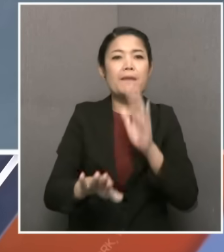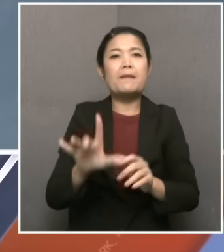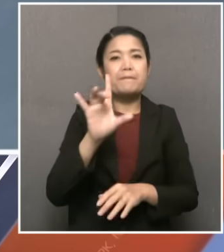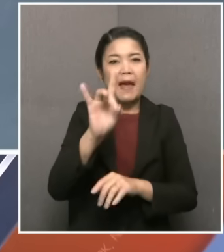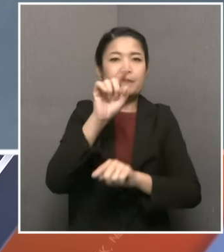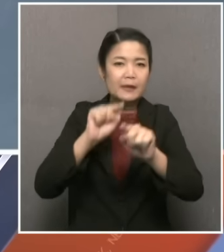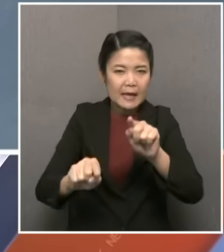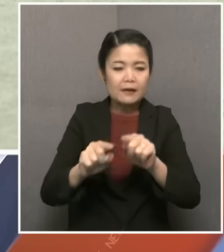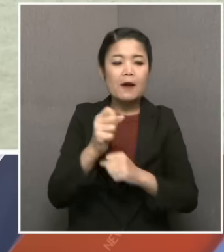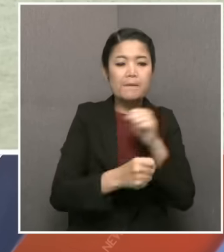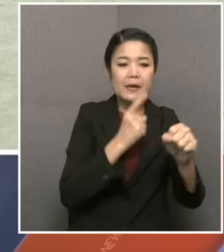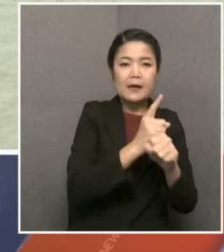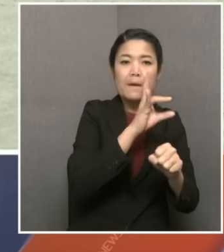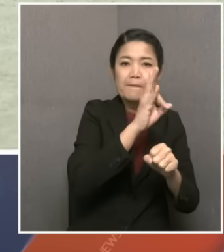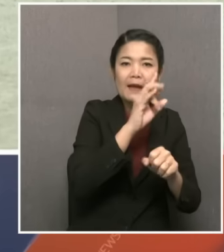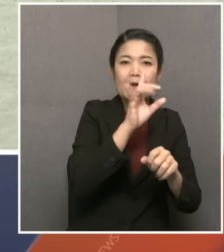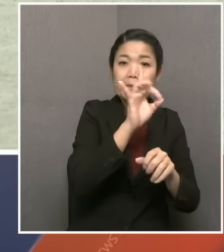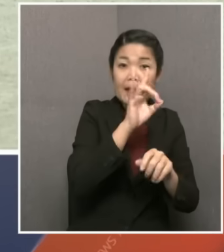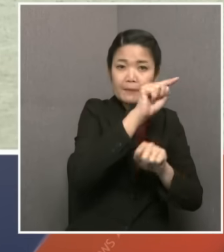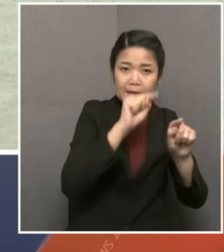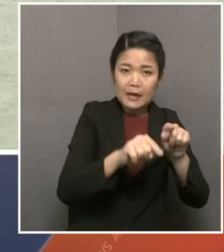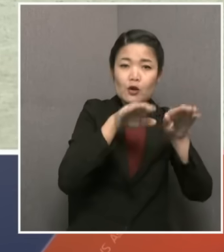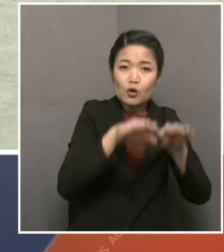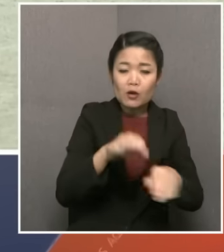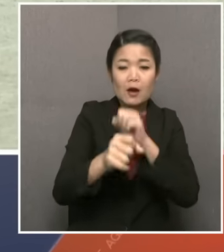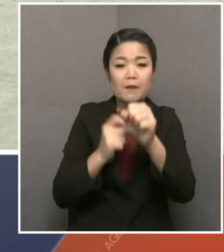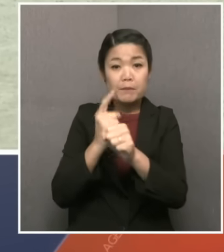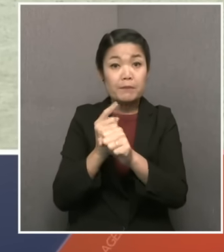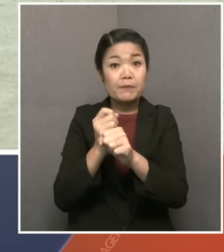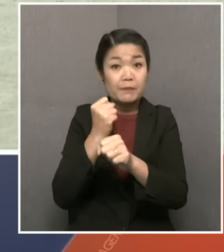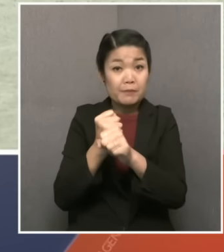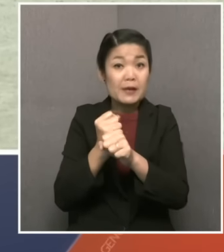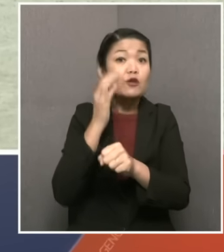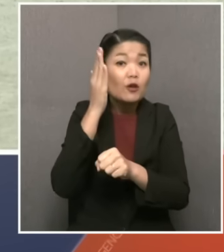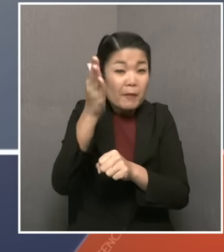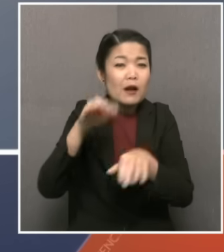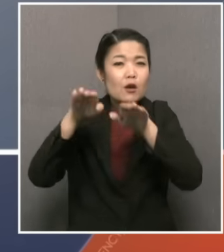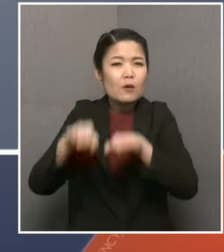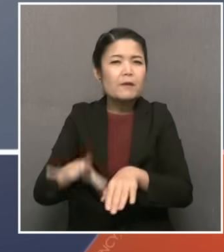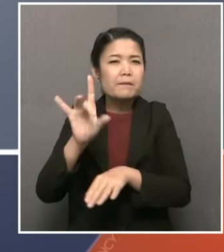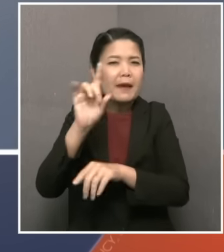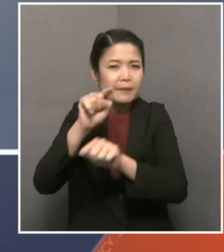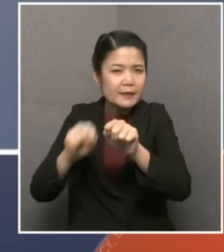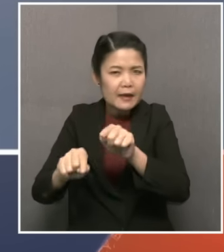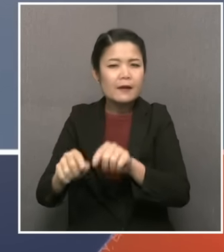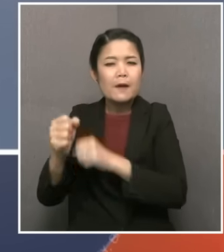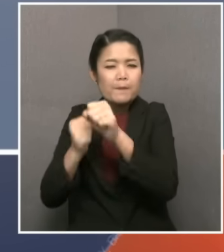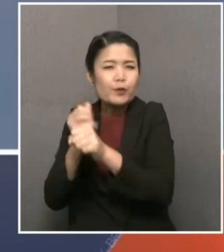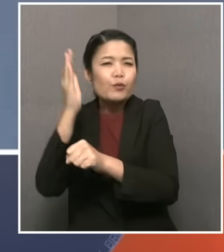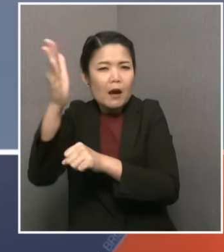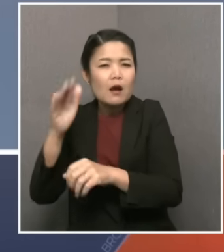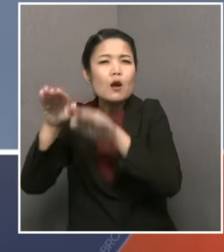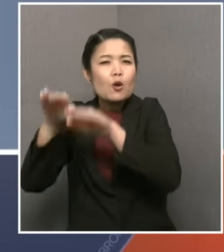ากนี้ไปทุกปีแล้วมันจะทำได้หรือขณะนี้ปล่อยเพิ่มขึ้น 1% ทุกปีแต่เราต้องลด 8% เห็นไหมตัวเล